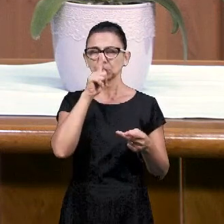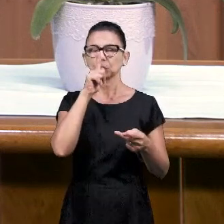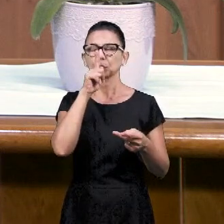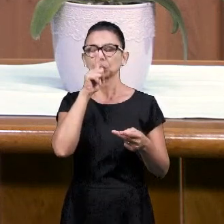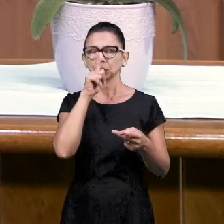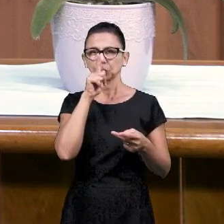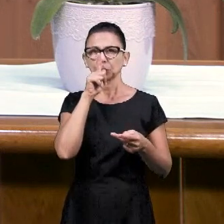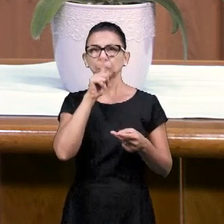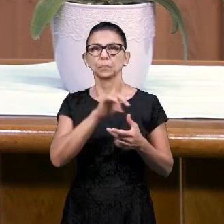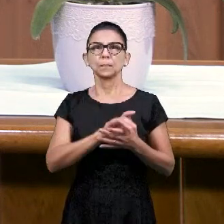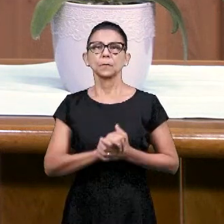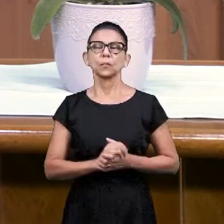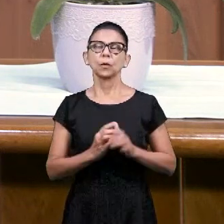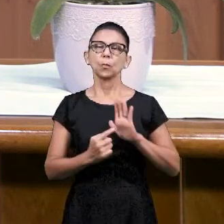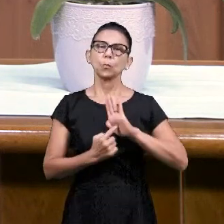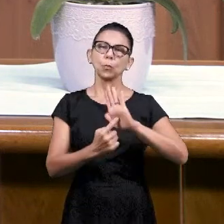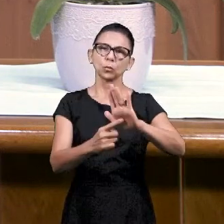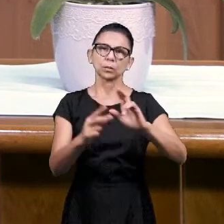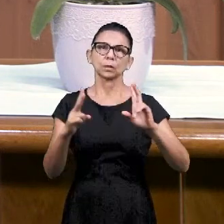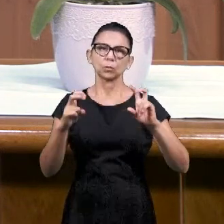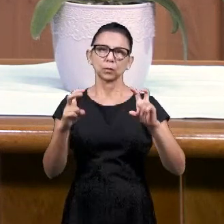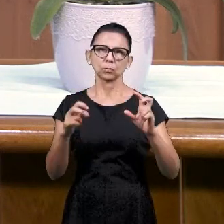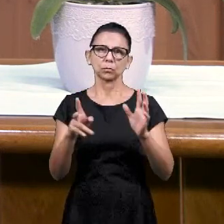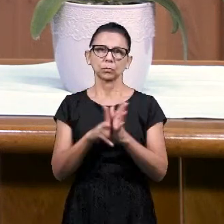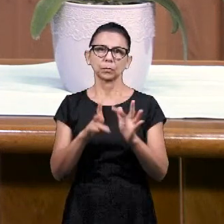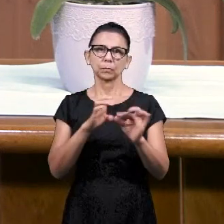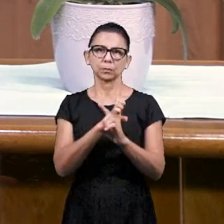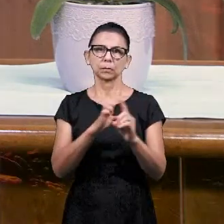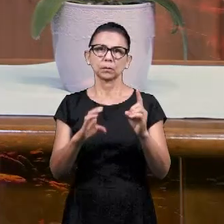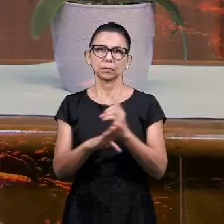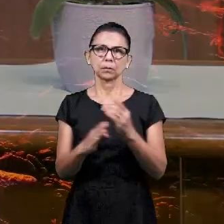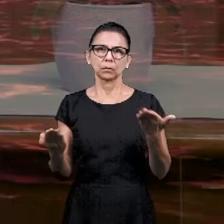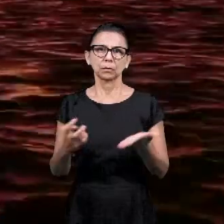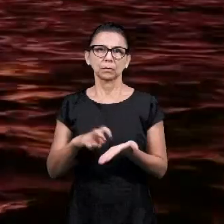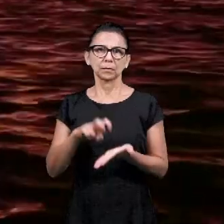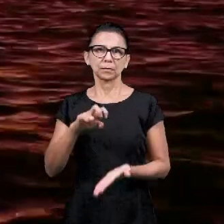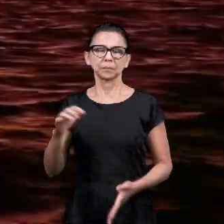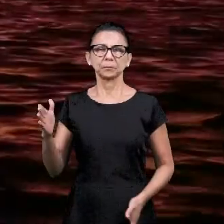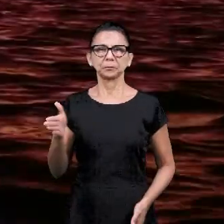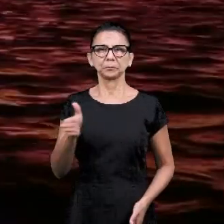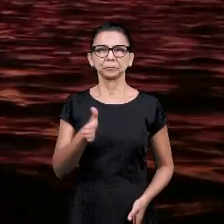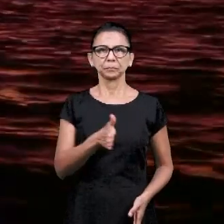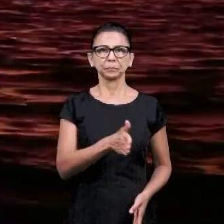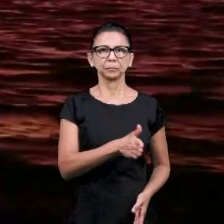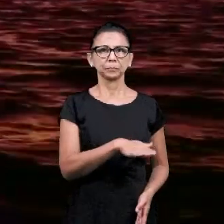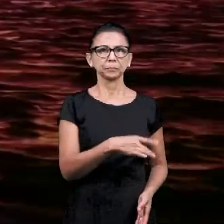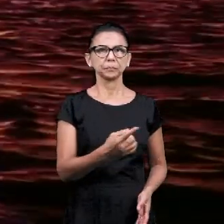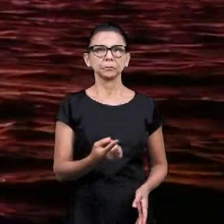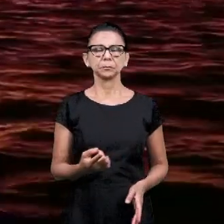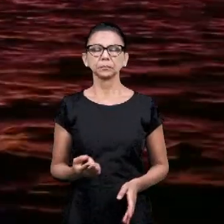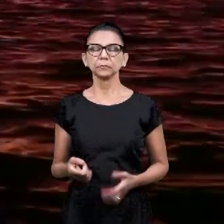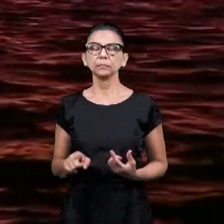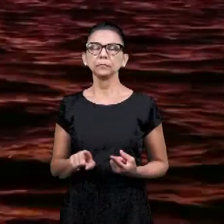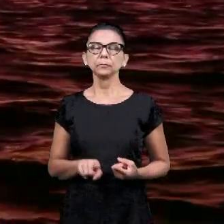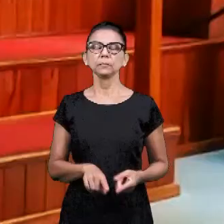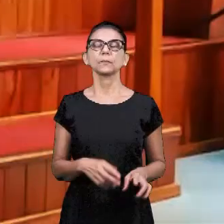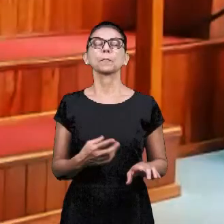Tigueiros et Gilson Souza qui vont apporter le sujet, l'enseignement de l'école biblique dominicale pour nous ce matin.